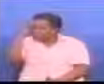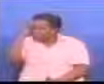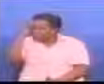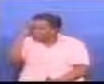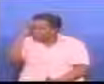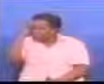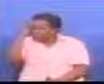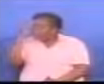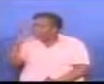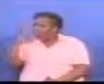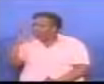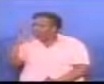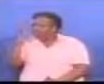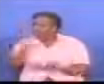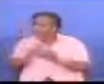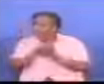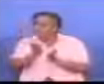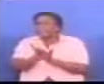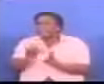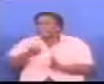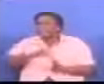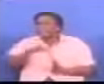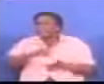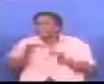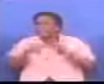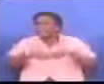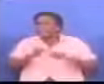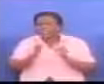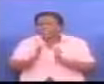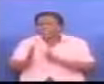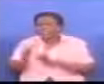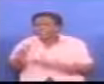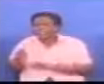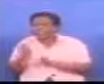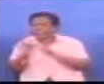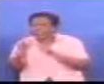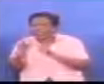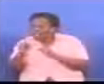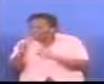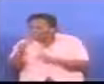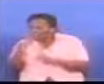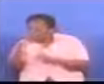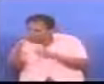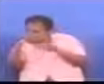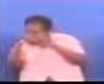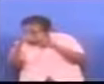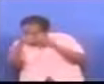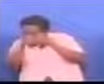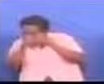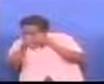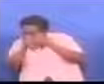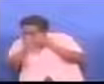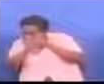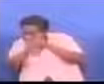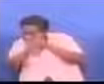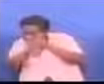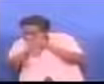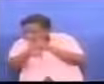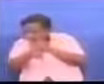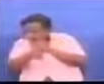makaratasi kwamba ndiyo itakayotekeleza mpango huu, lakini kimsingi kwa matendo yetu tumeiweka